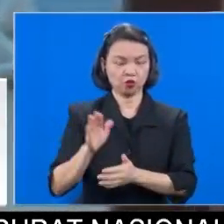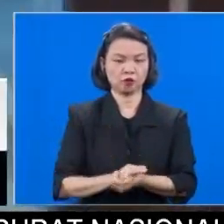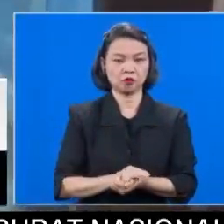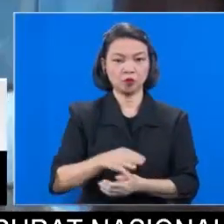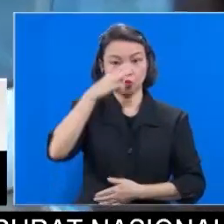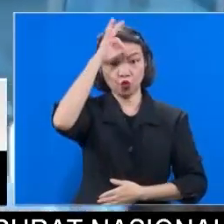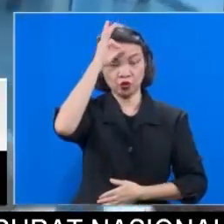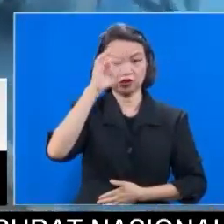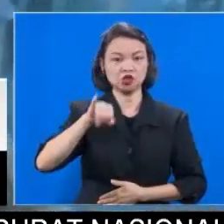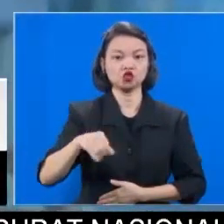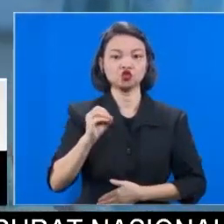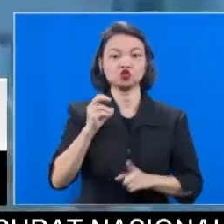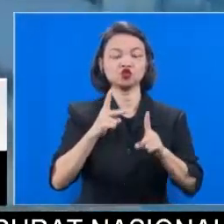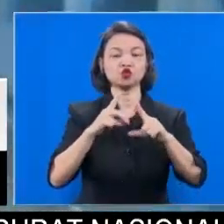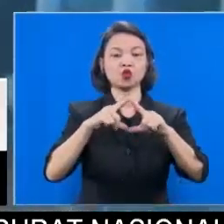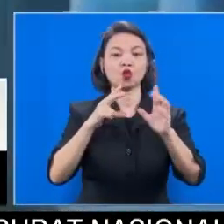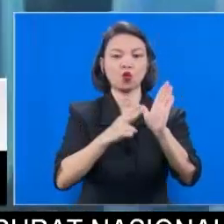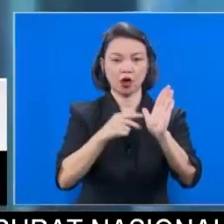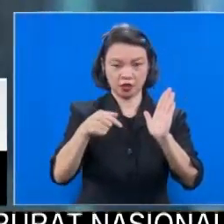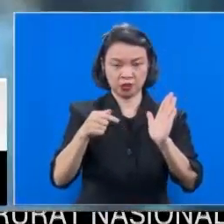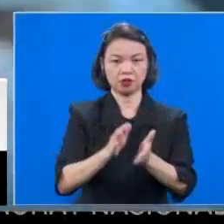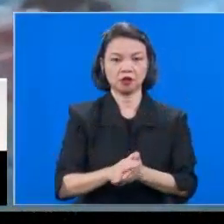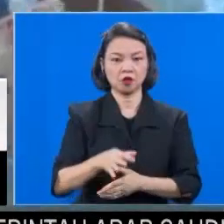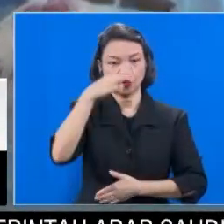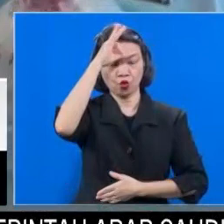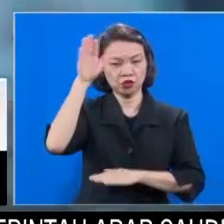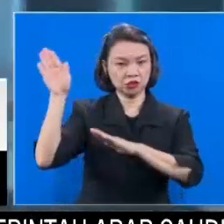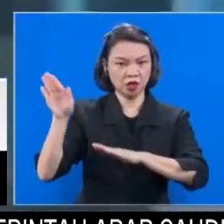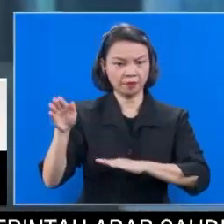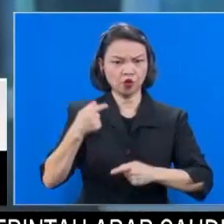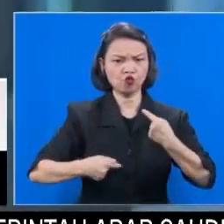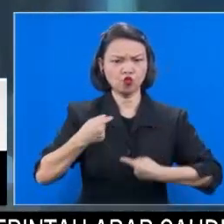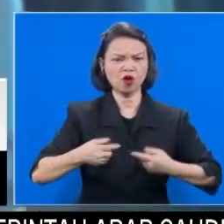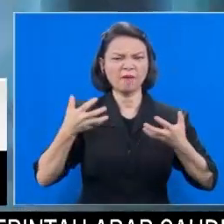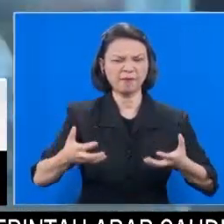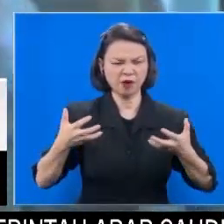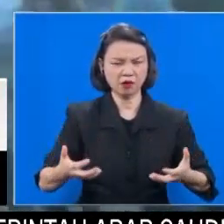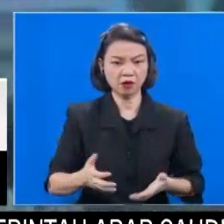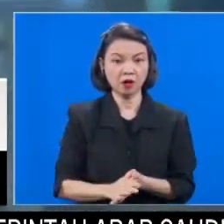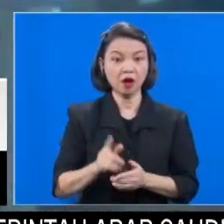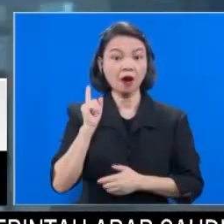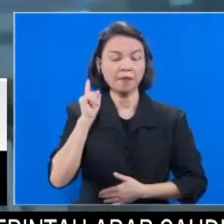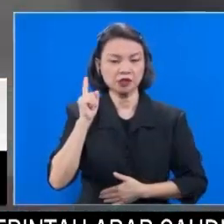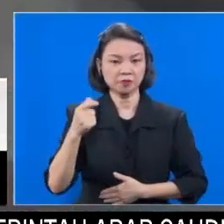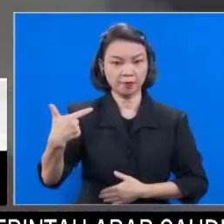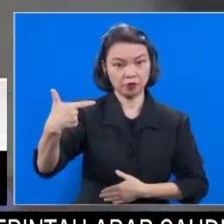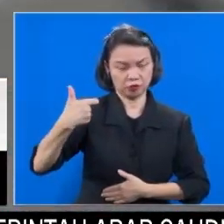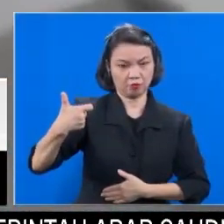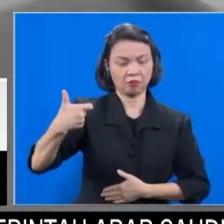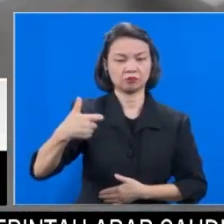Johan selain kepala unit Resmob ditreskrimum Polda Jambi terluka parah AKP Johan terluka akibat ditembak oleh th